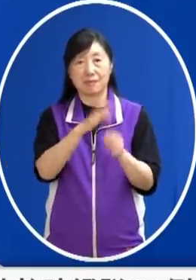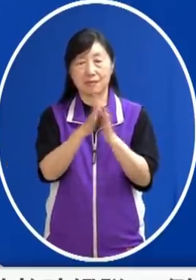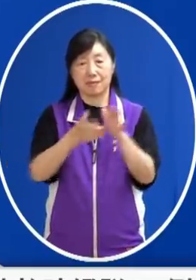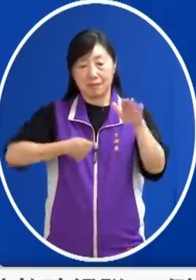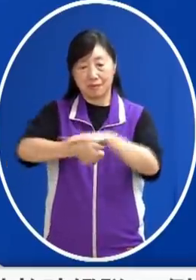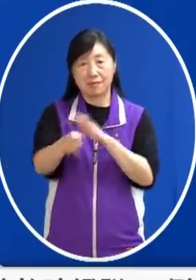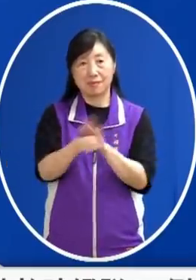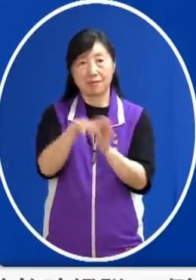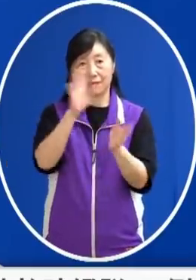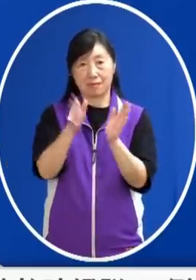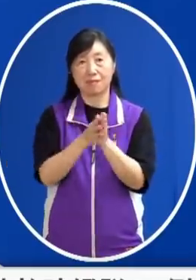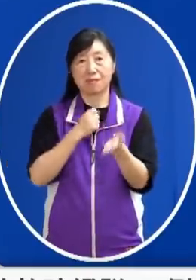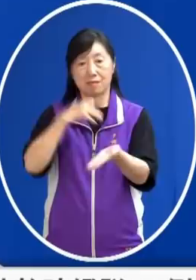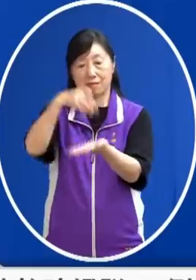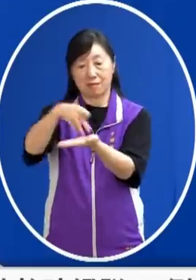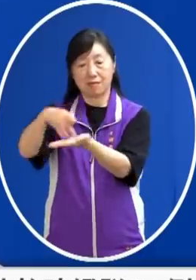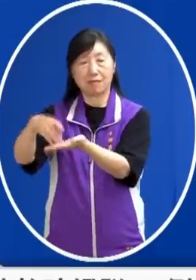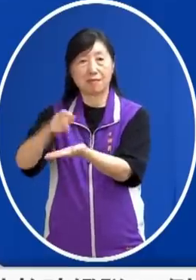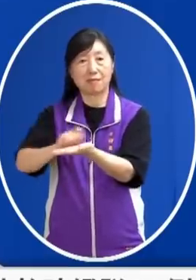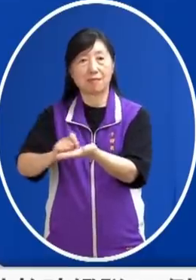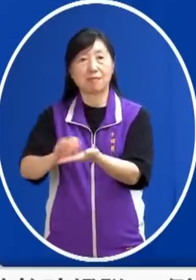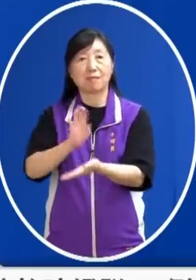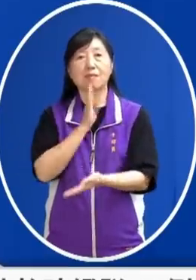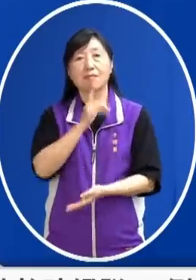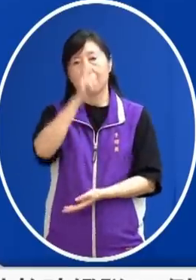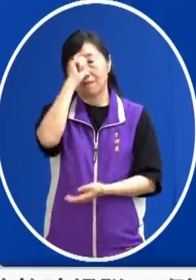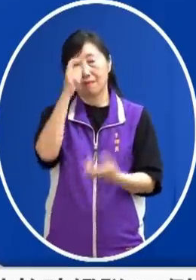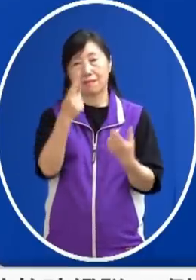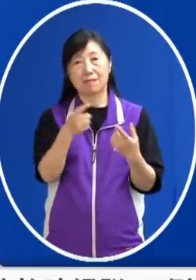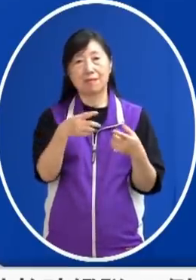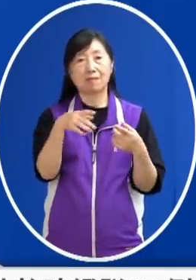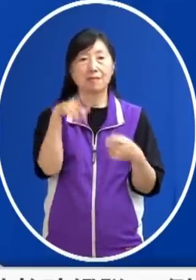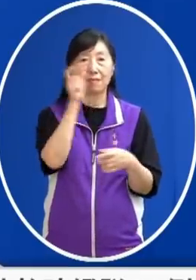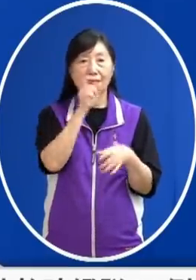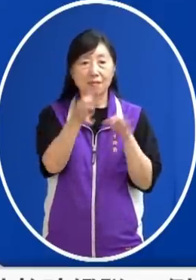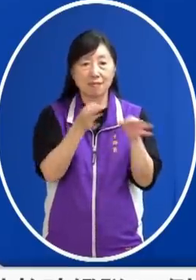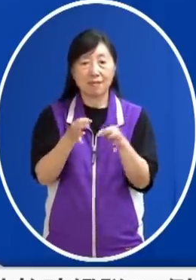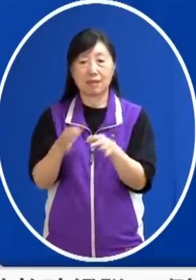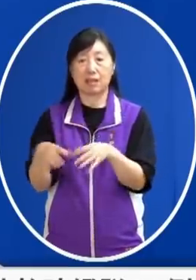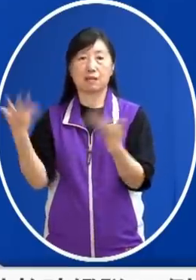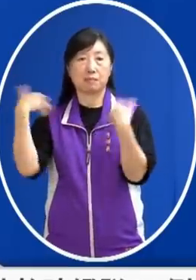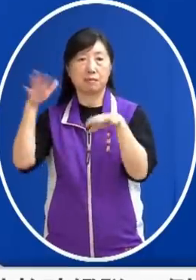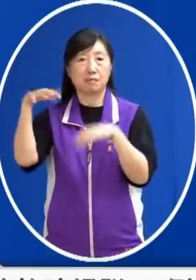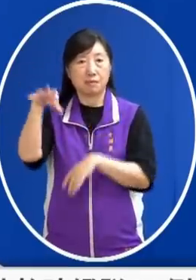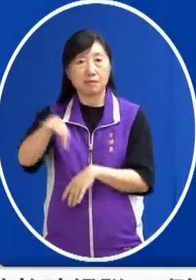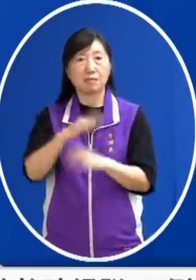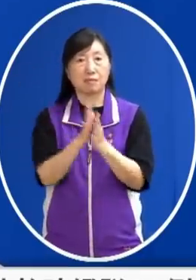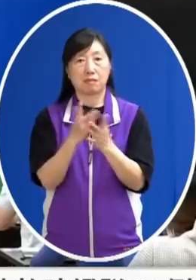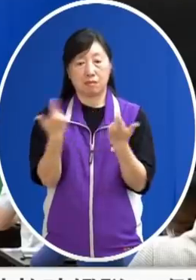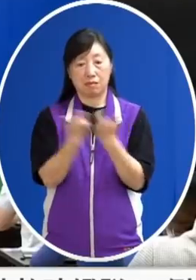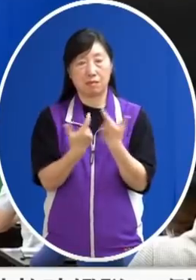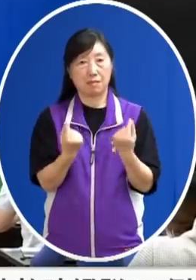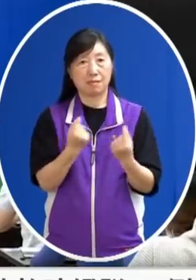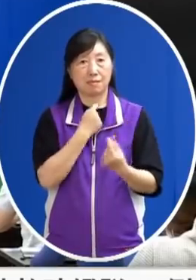等，但是我们还是希望酒店跟舞厅大家都再一起来配合一下，再撑一点。